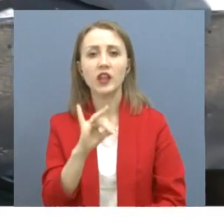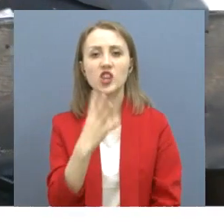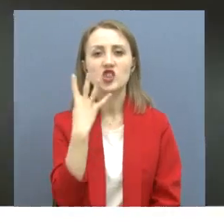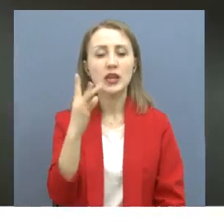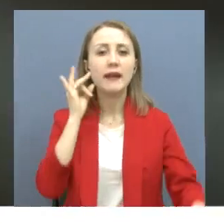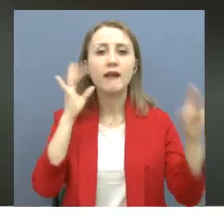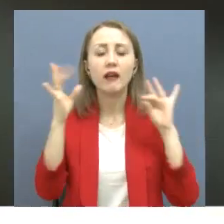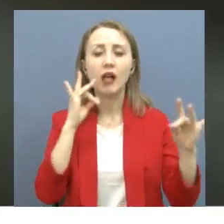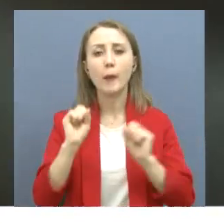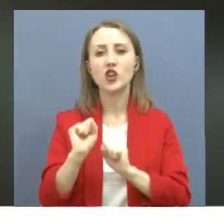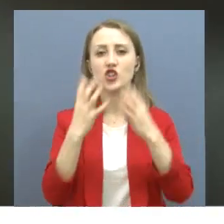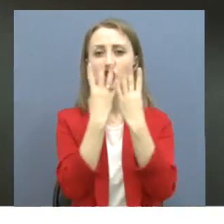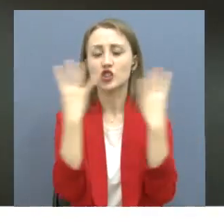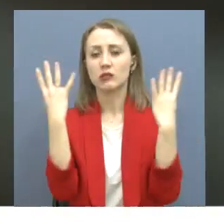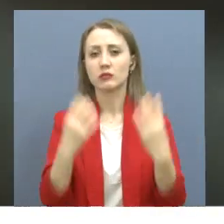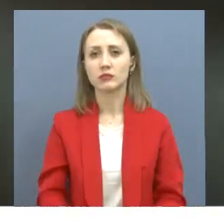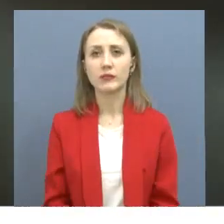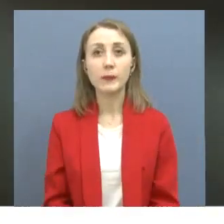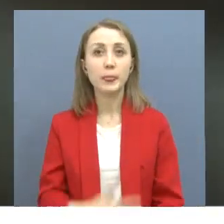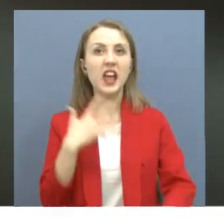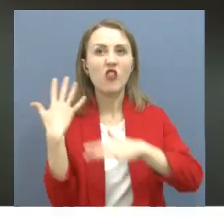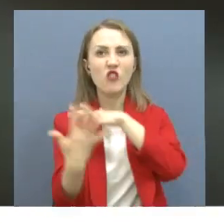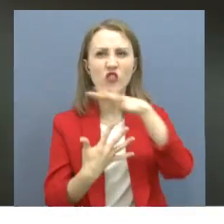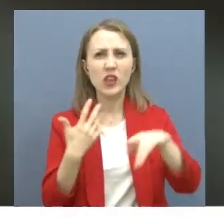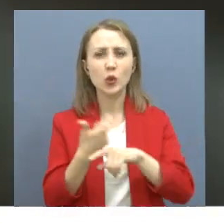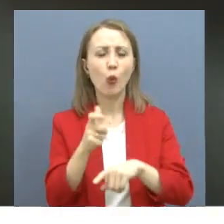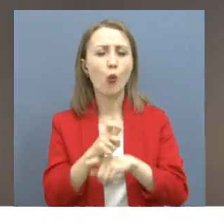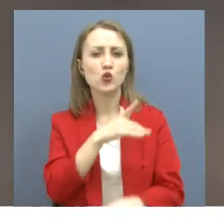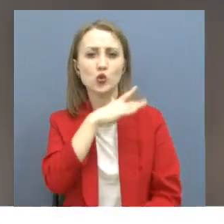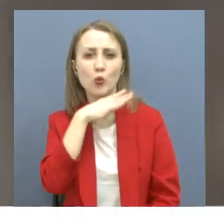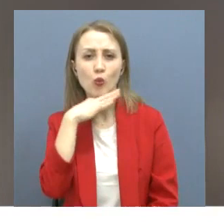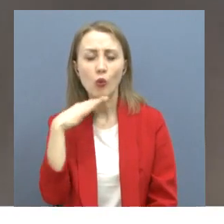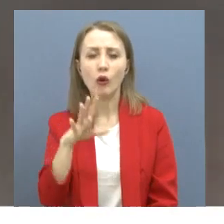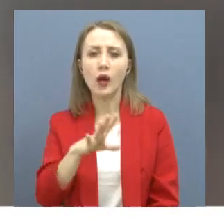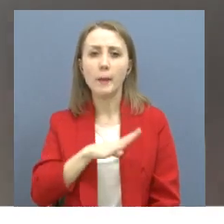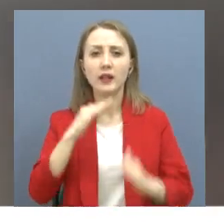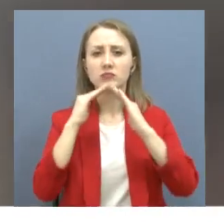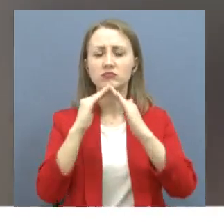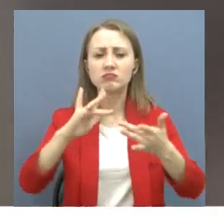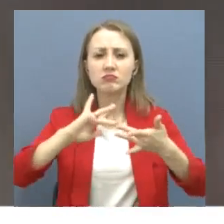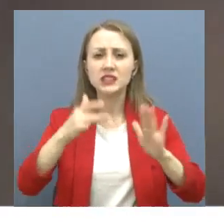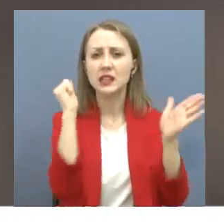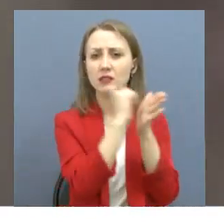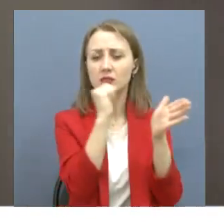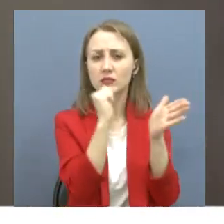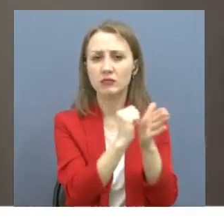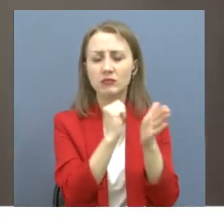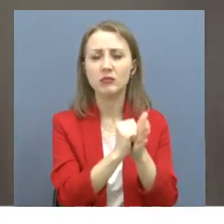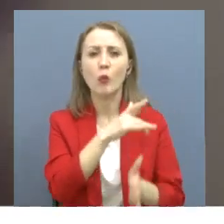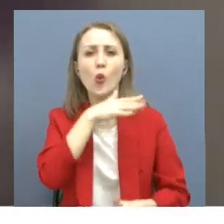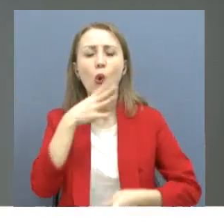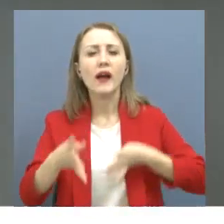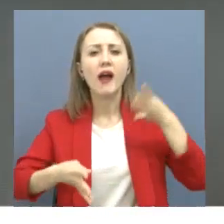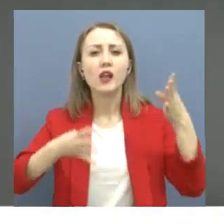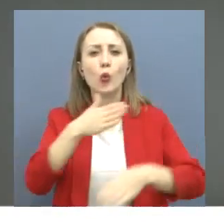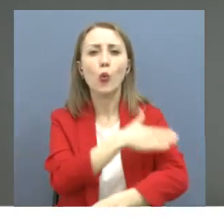рекламных щитов. Видео, обушевавшее в Кокшетау стихии, мгновенно облетело социальные сети. Особо пострадали кровли многоэтажек по